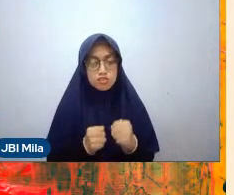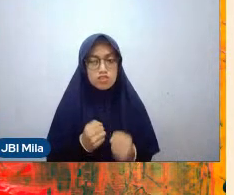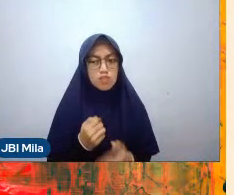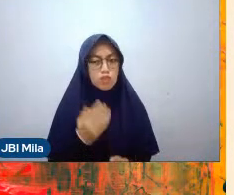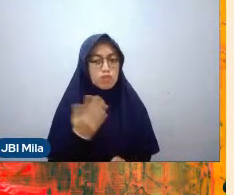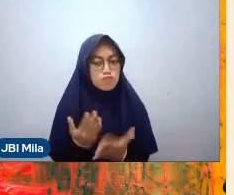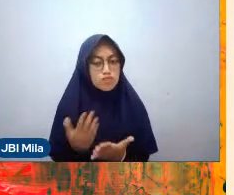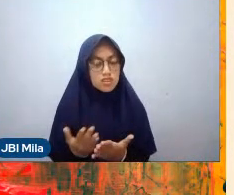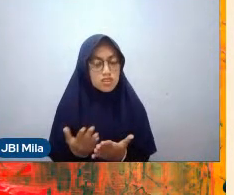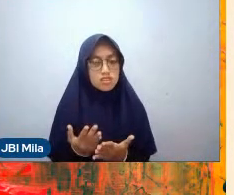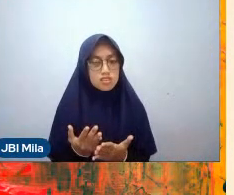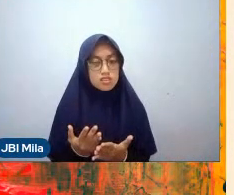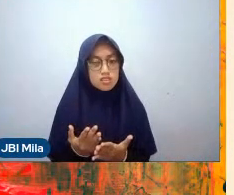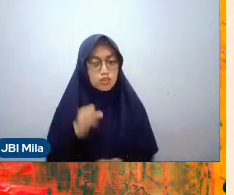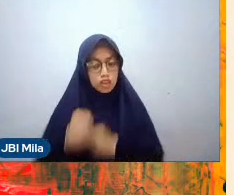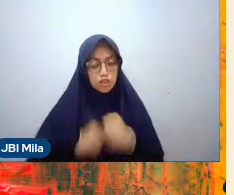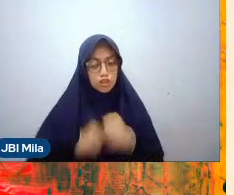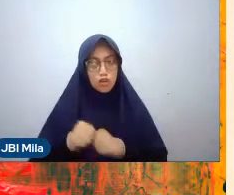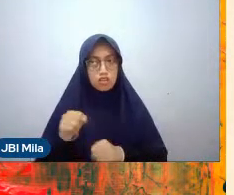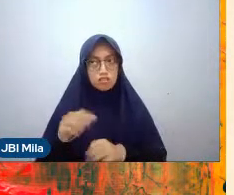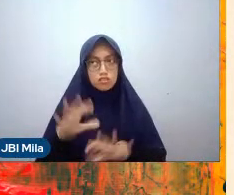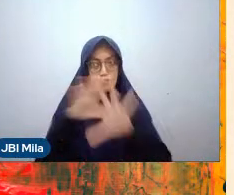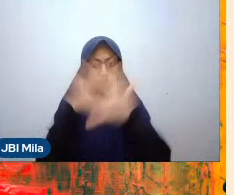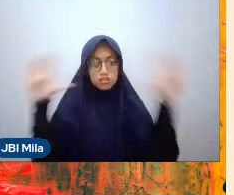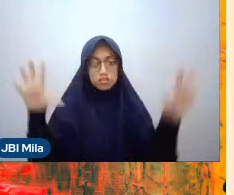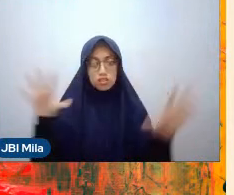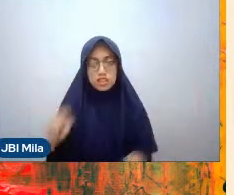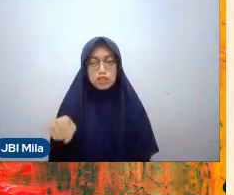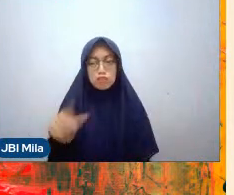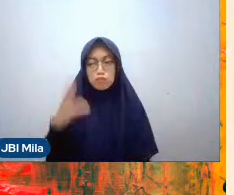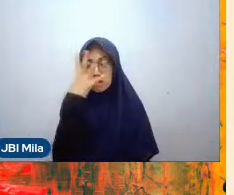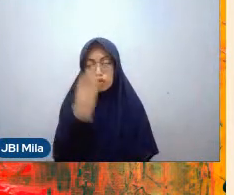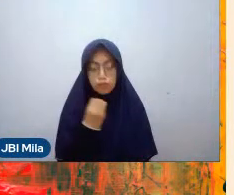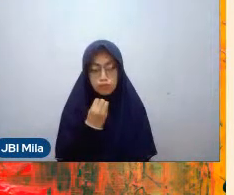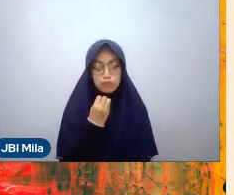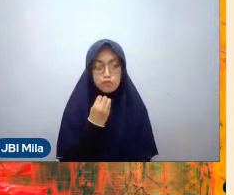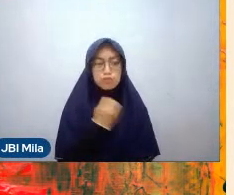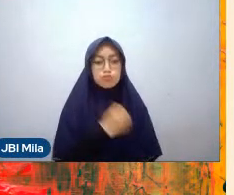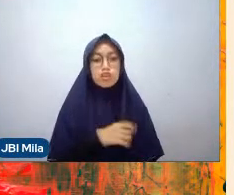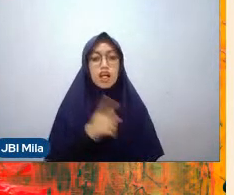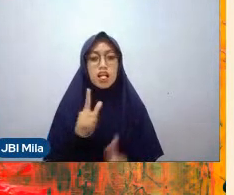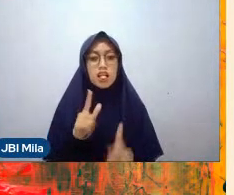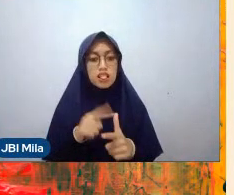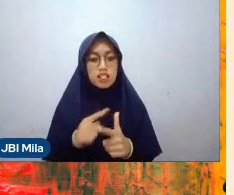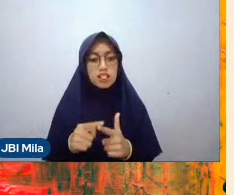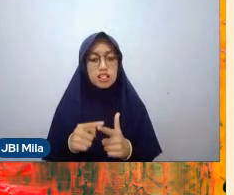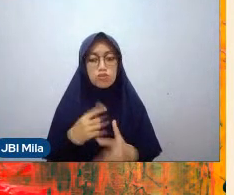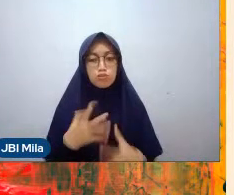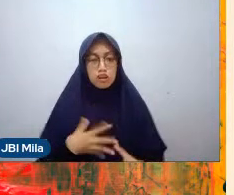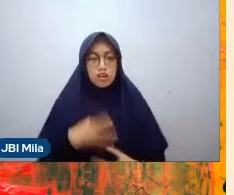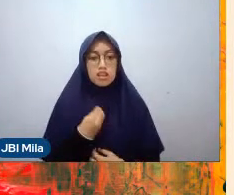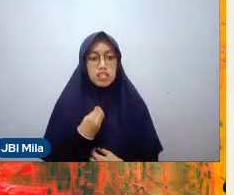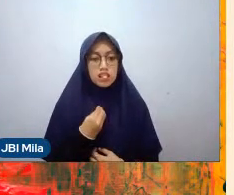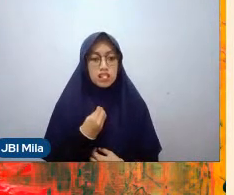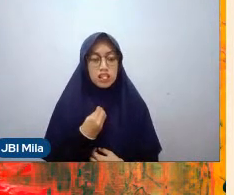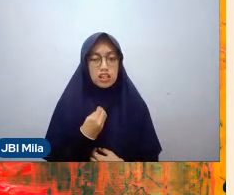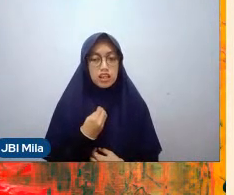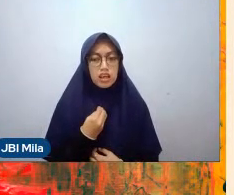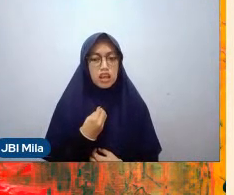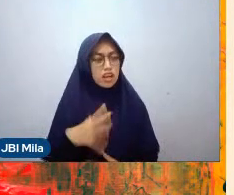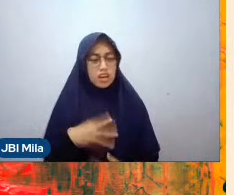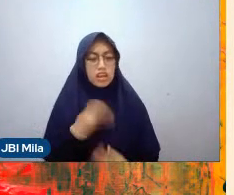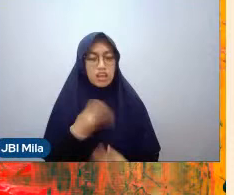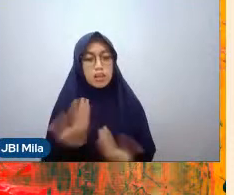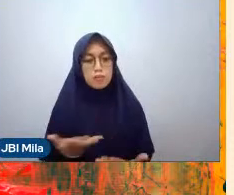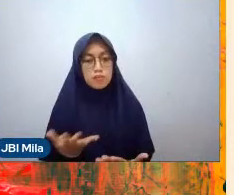kalau misalnya dia lakukan di depan umum, dia jadi malu seperti itu. Atau dia juga ada perasaan kaget terhadap